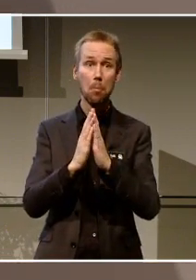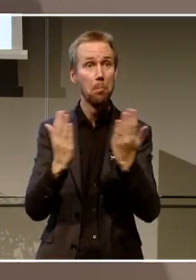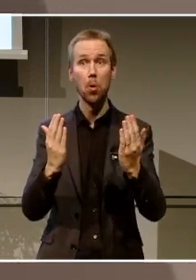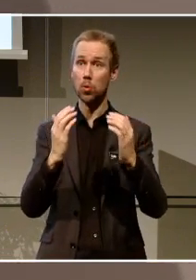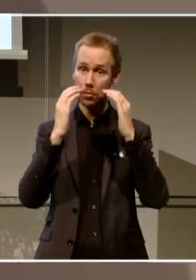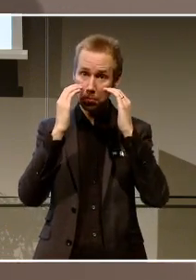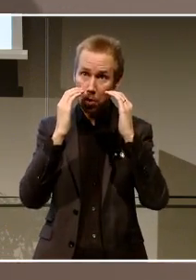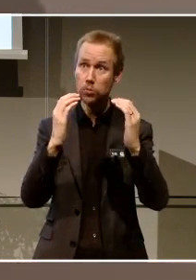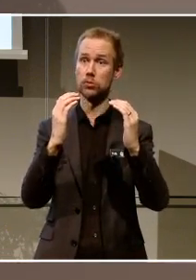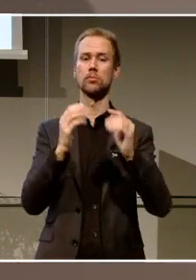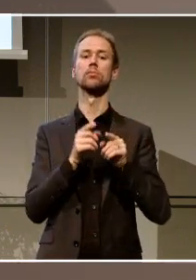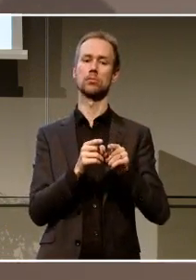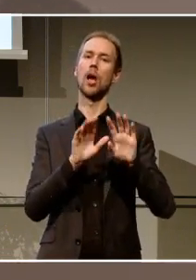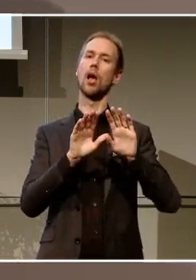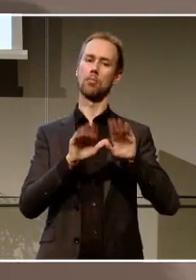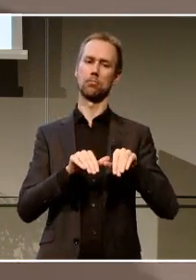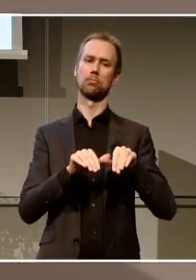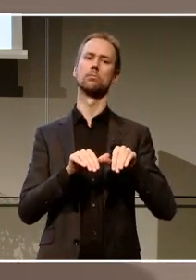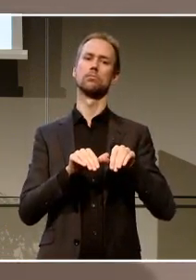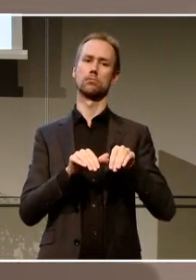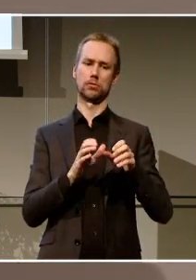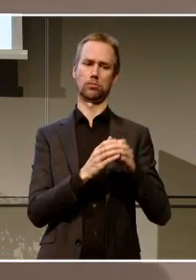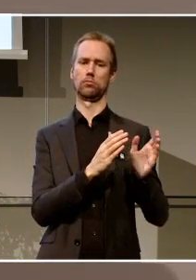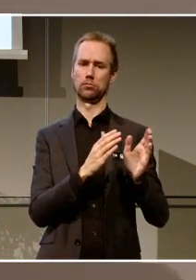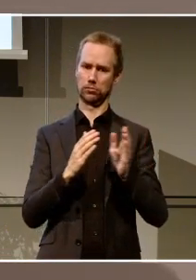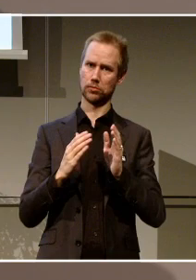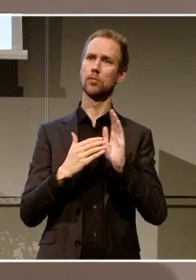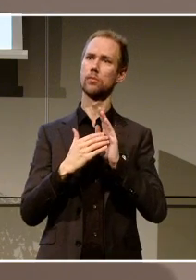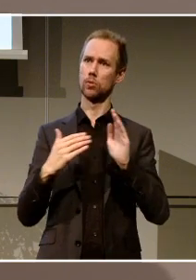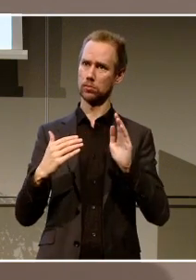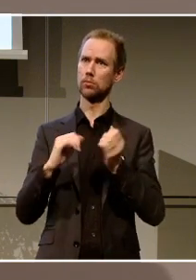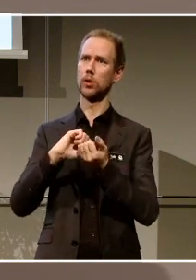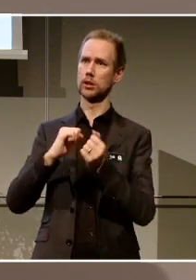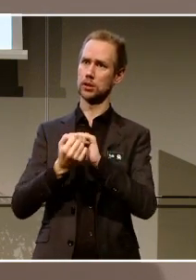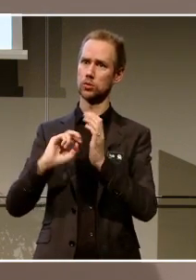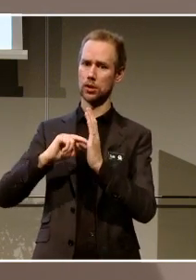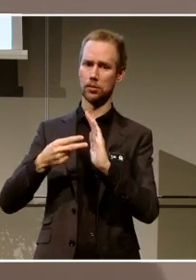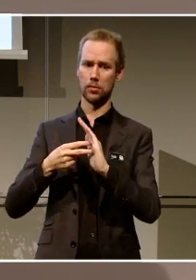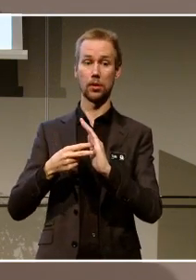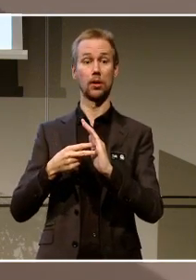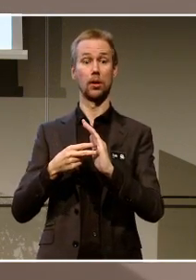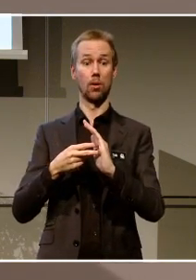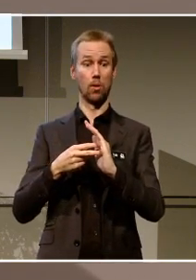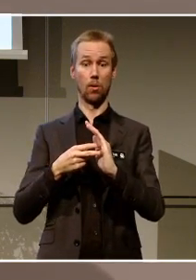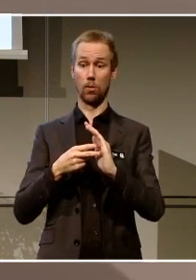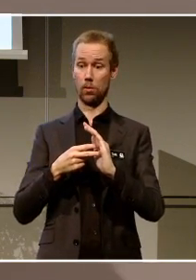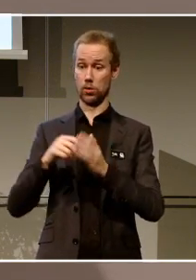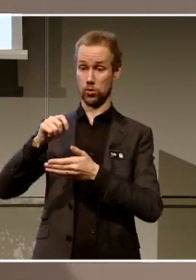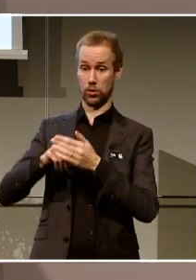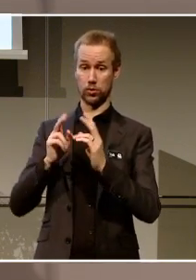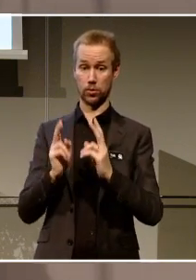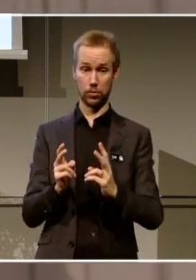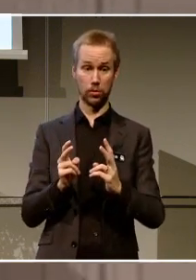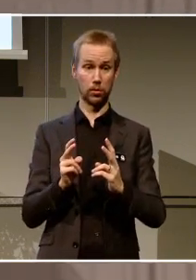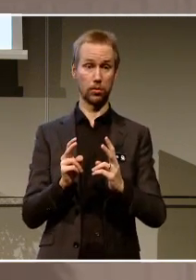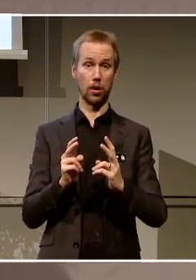de politiska systemen som leder till att det finns ett utflöde. Där människor får möjlighet att ta del av information och få